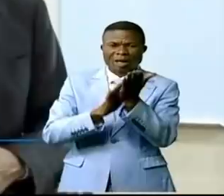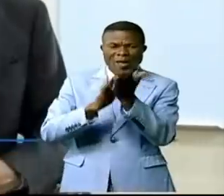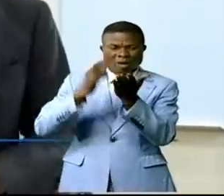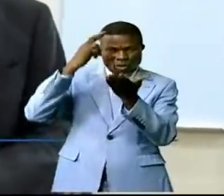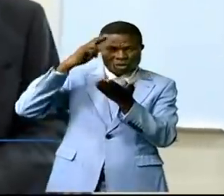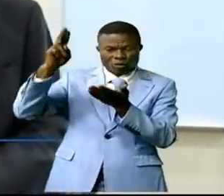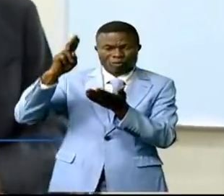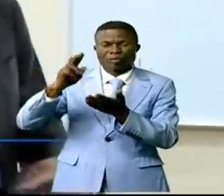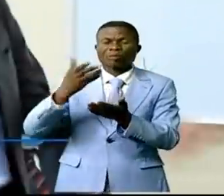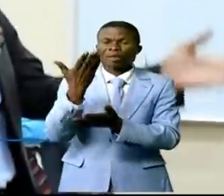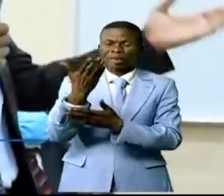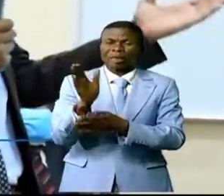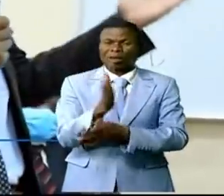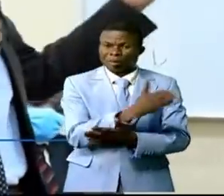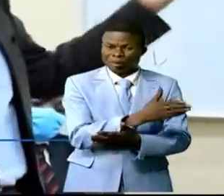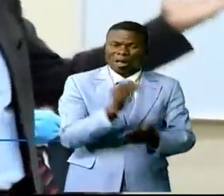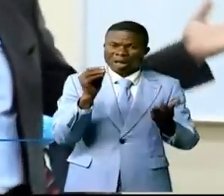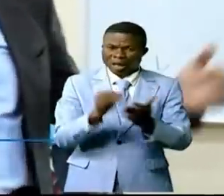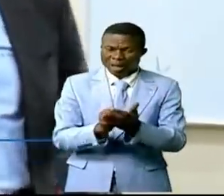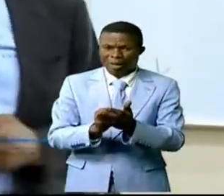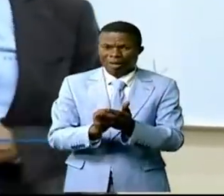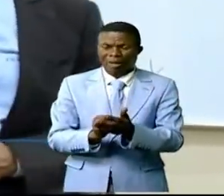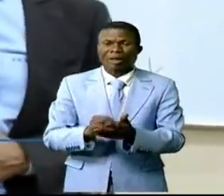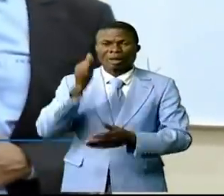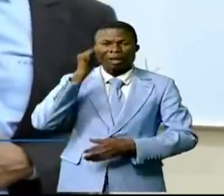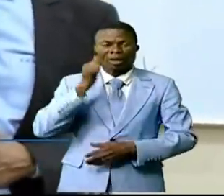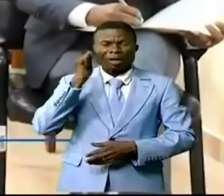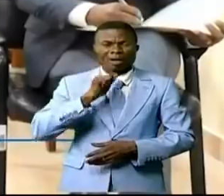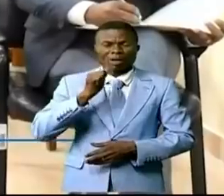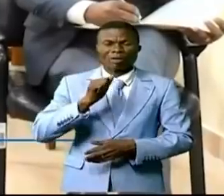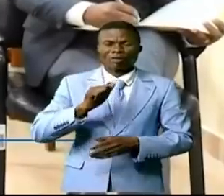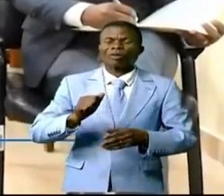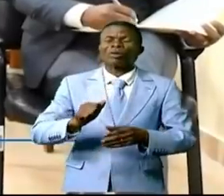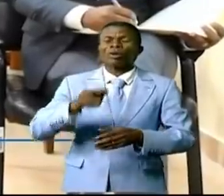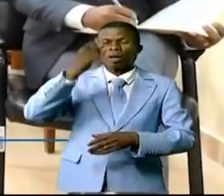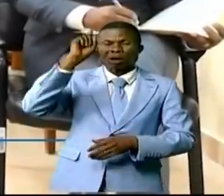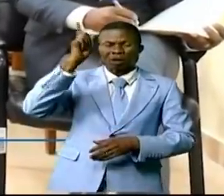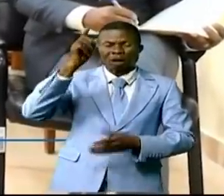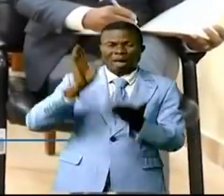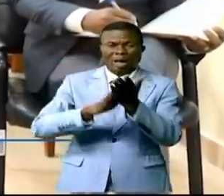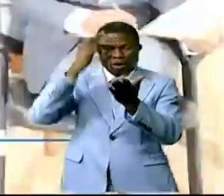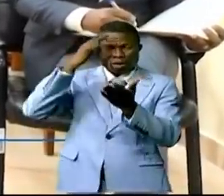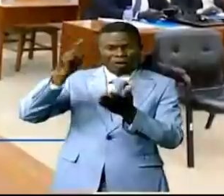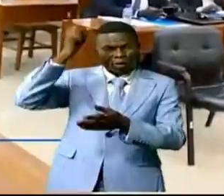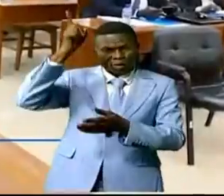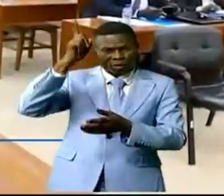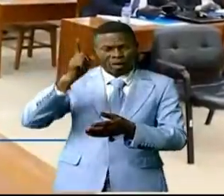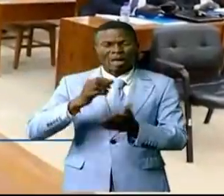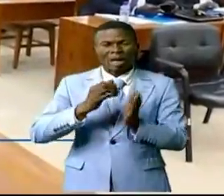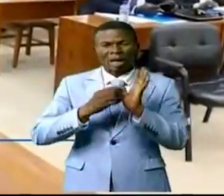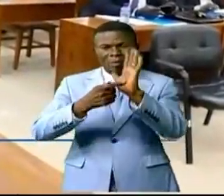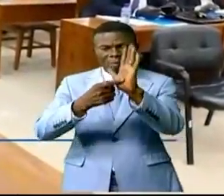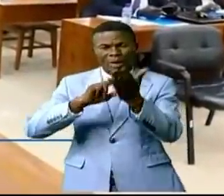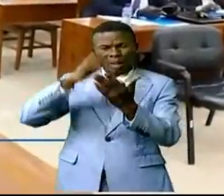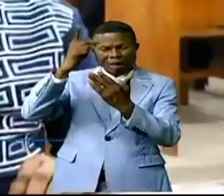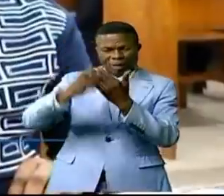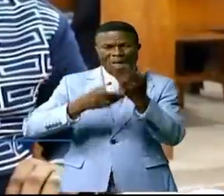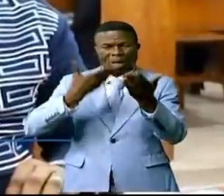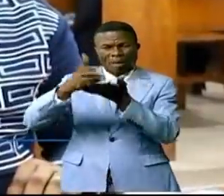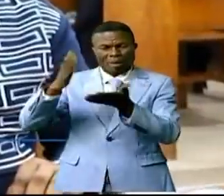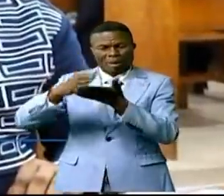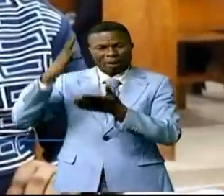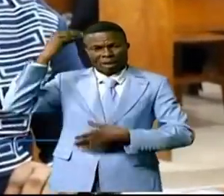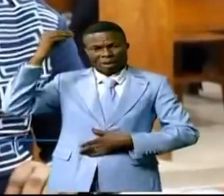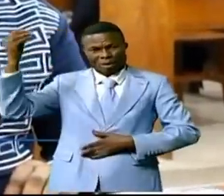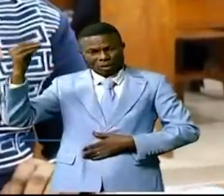des recommandations, il fallait aussi que la fille aînée de toutes les universités du pays puisse mettre à profit et partager son